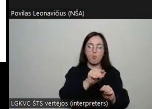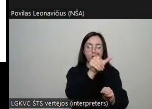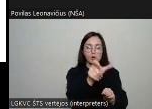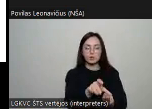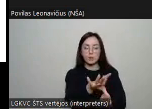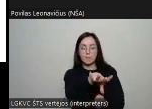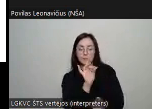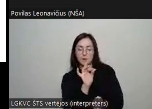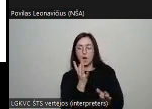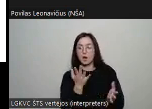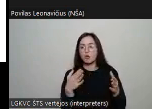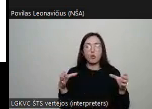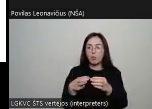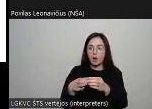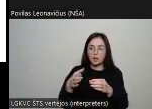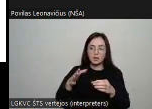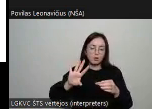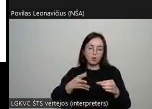tai darysi.